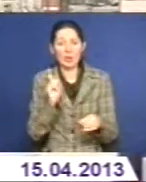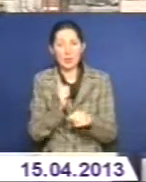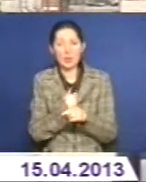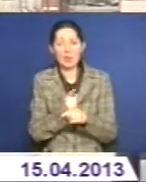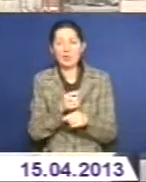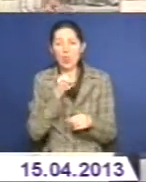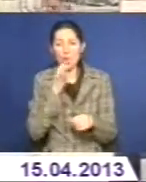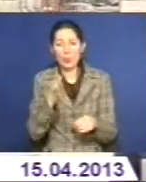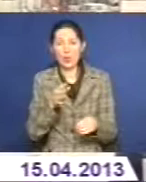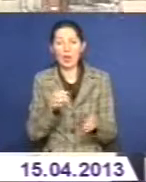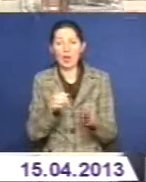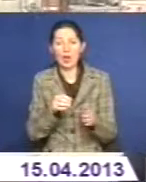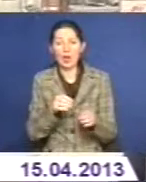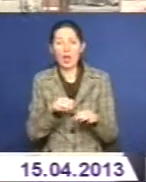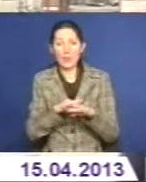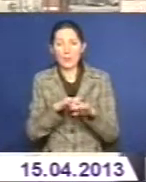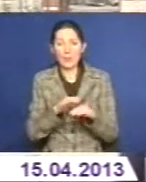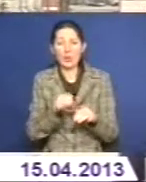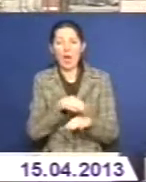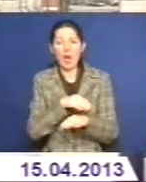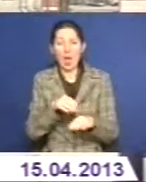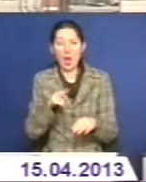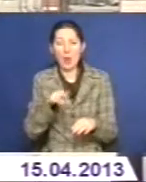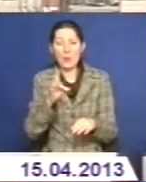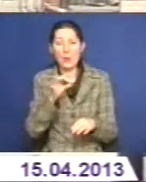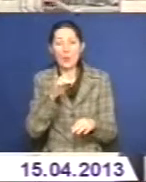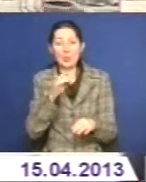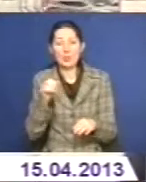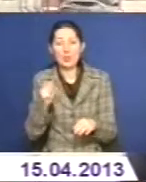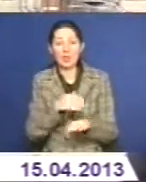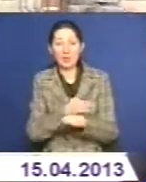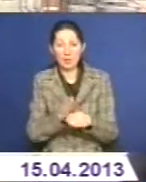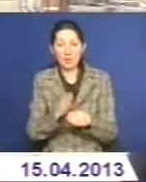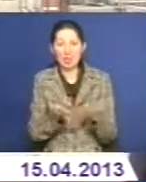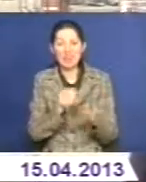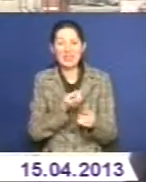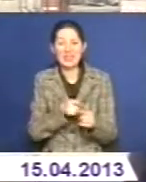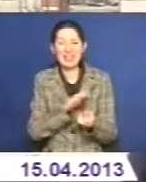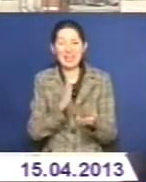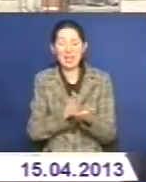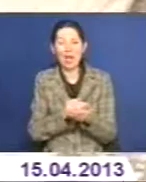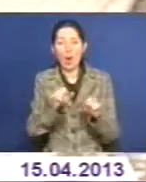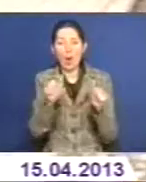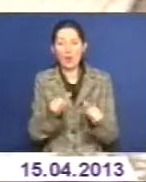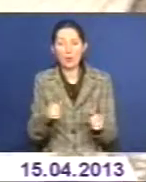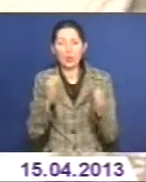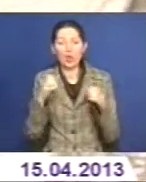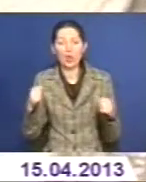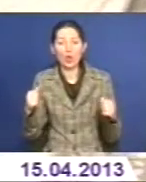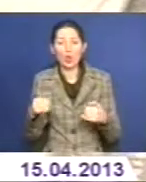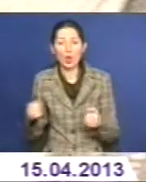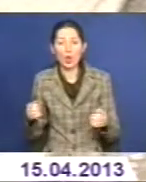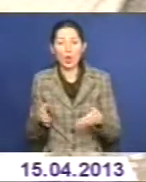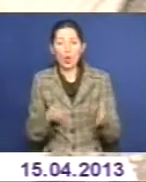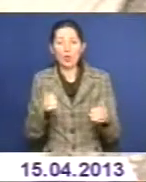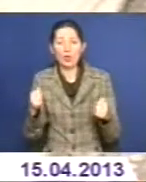частині, якщо тільки це не оформлення дорожньо-транспортної пригоди або ж не дорожні роботи. Водночас у нові